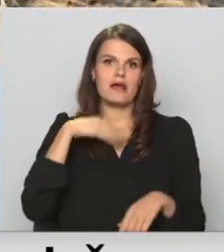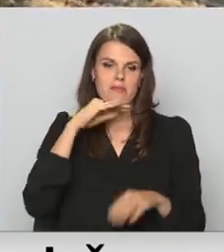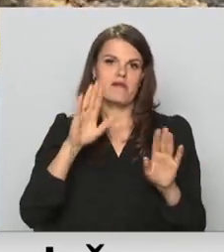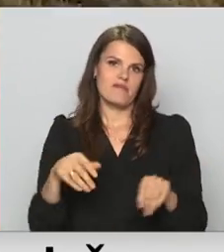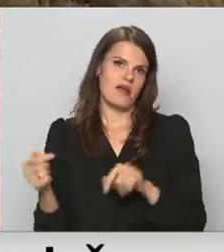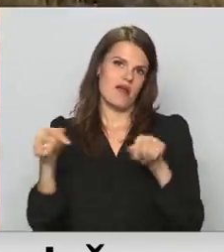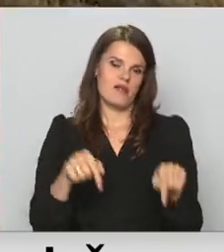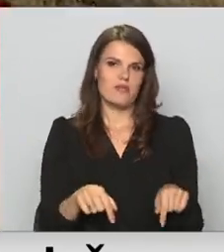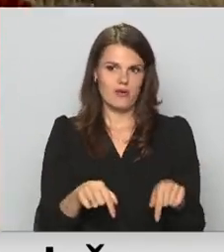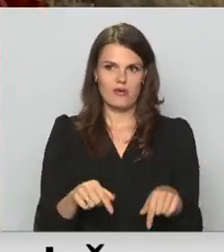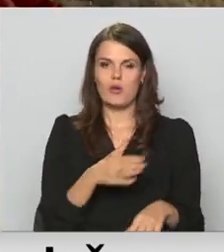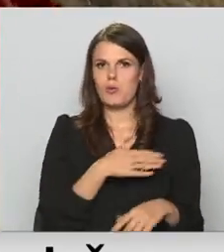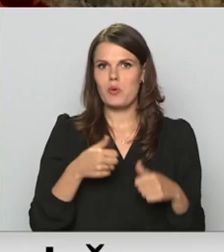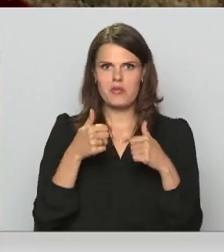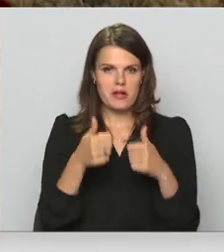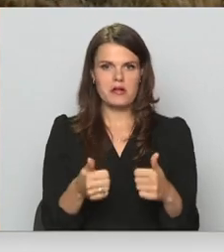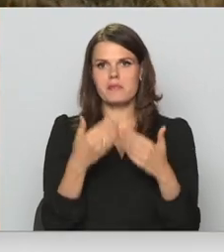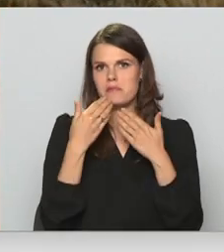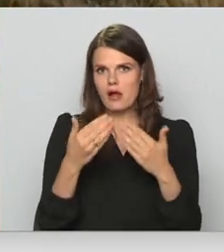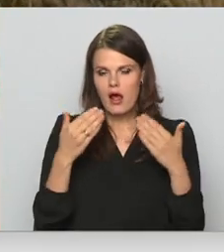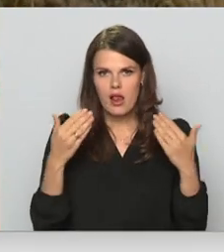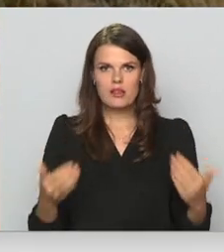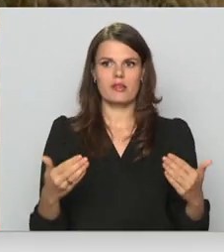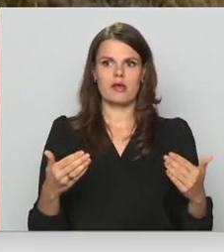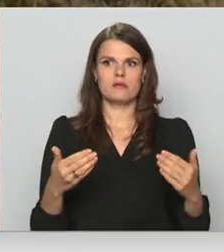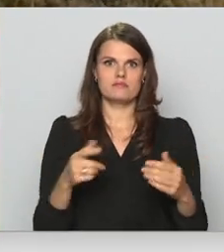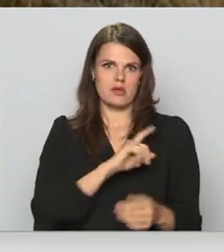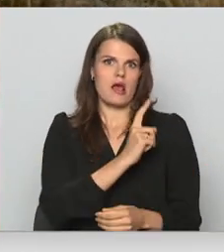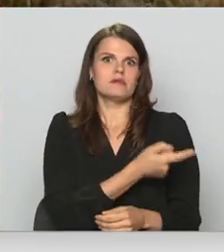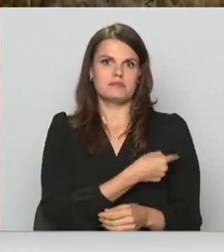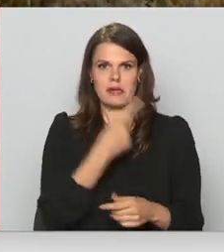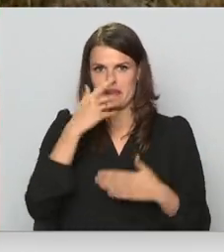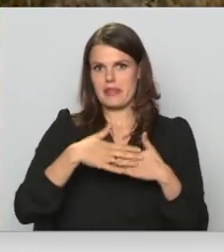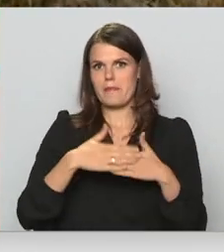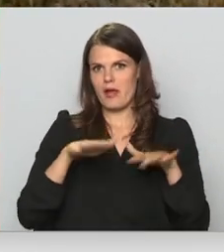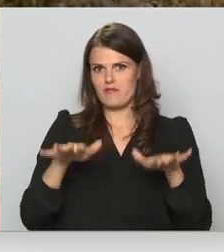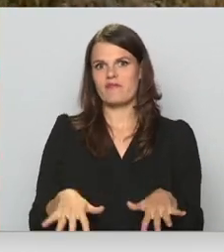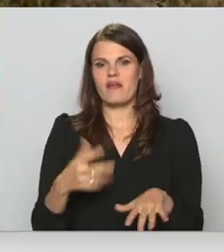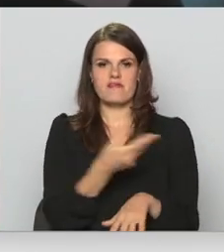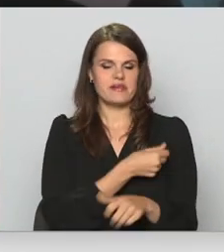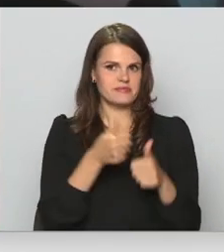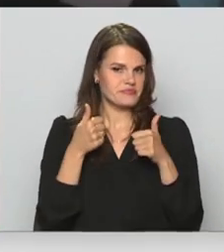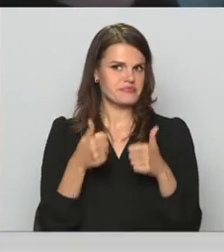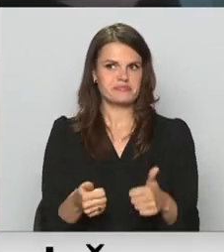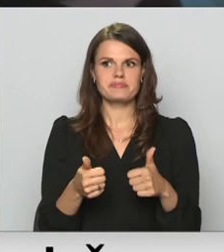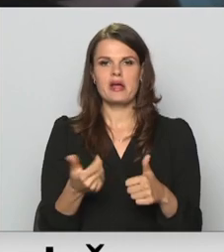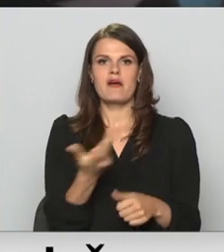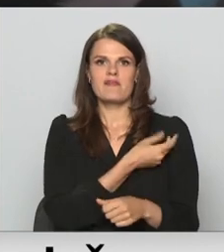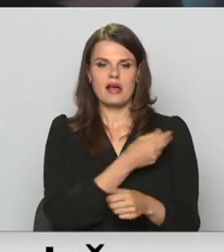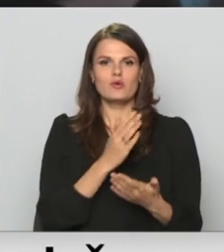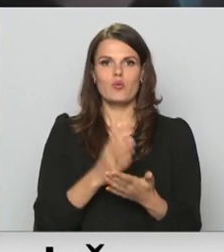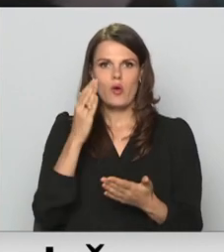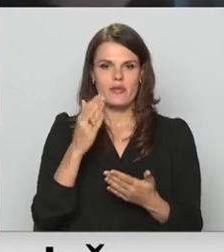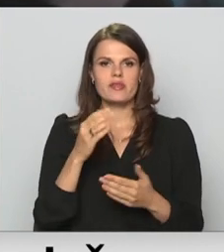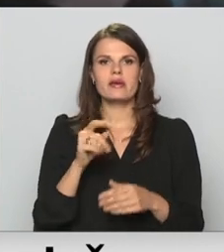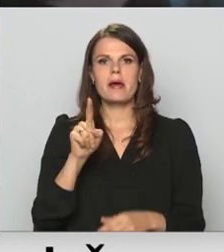atbraukt. Ļoti labi pateicamies par to. Tādu iespēju tepat uz vietas vakcinēties. Vakcinācija notika